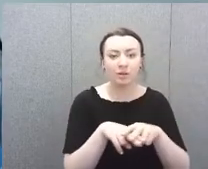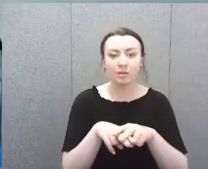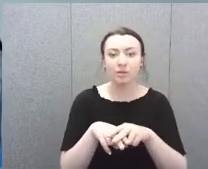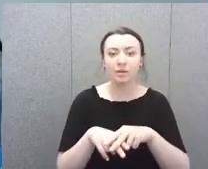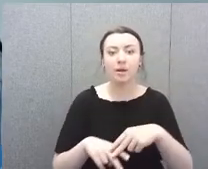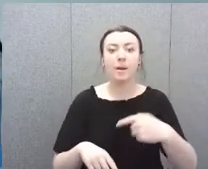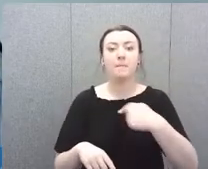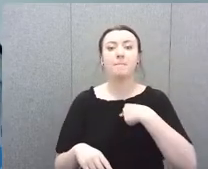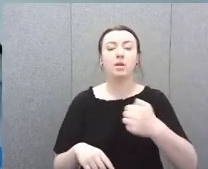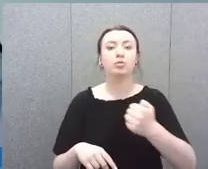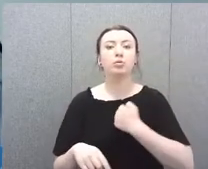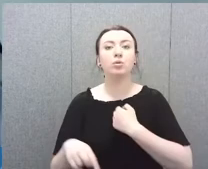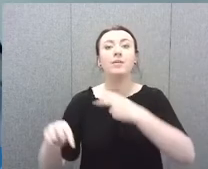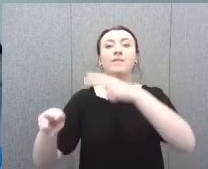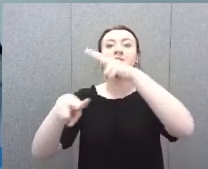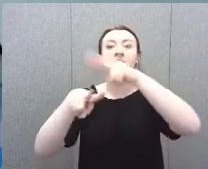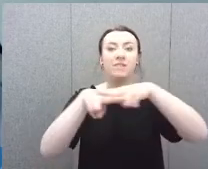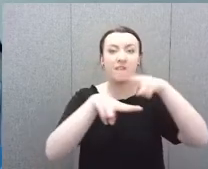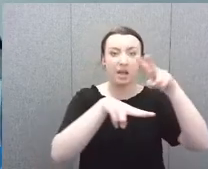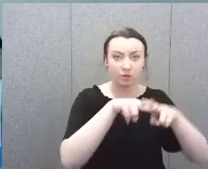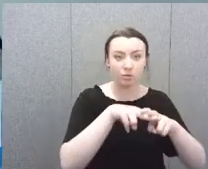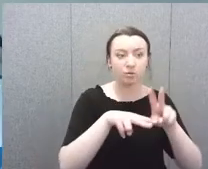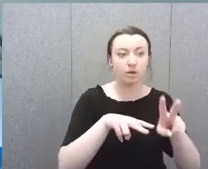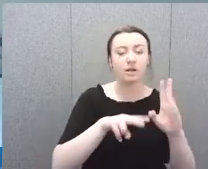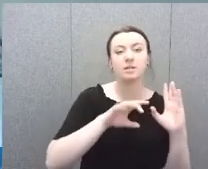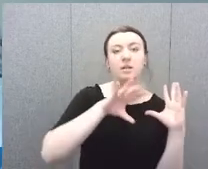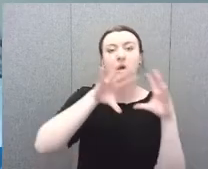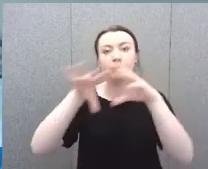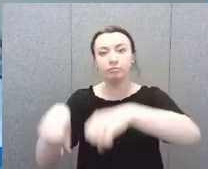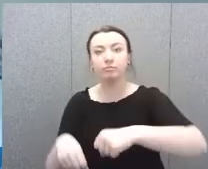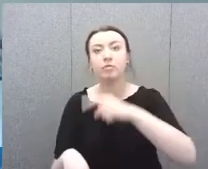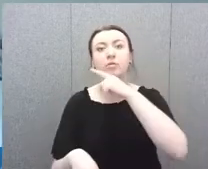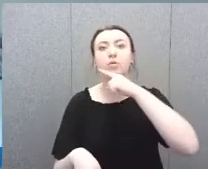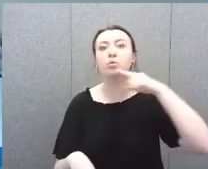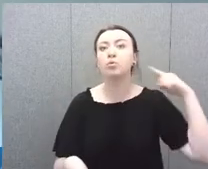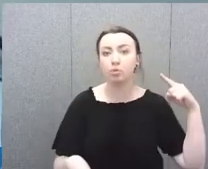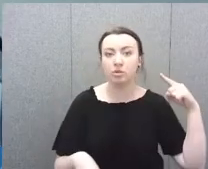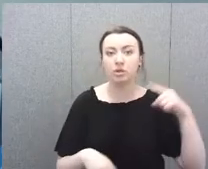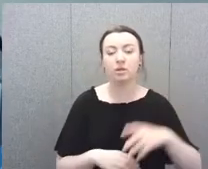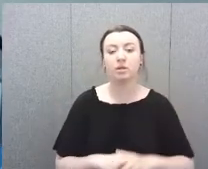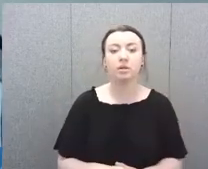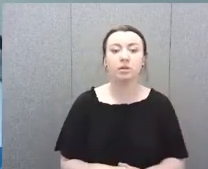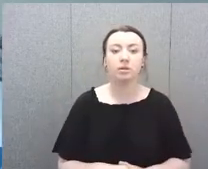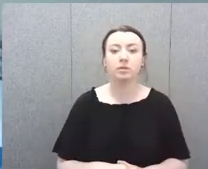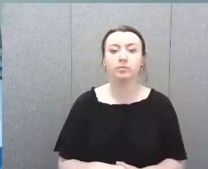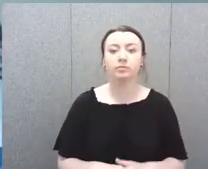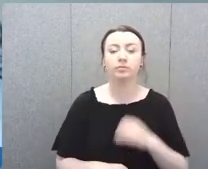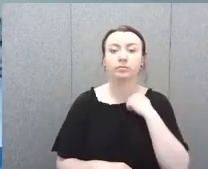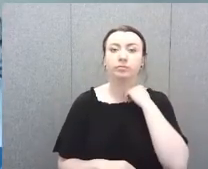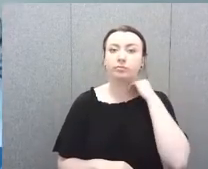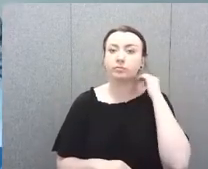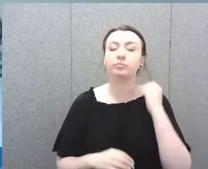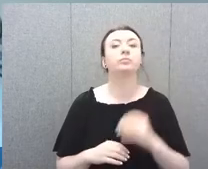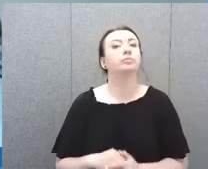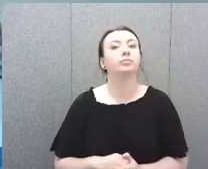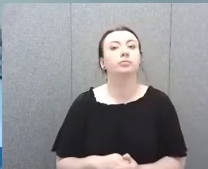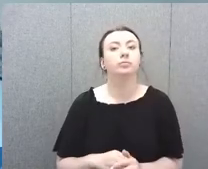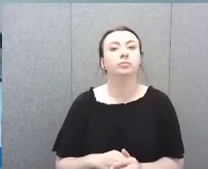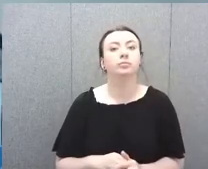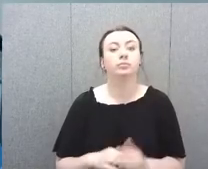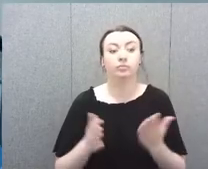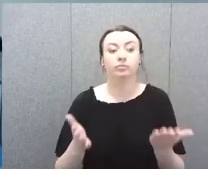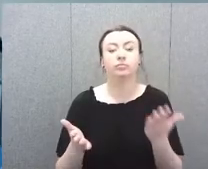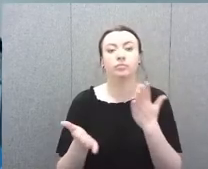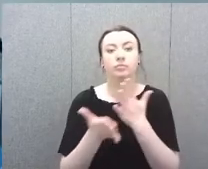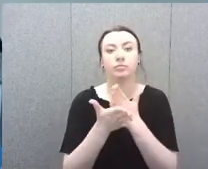территориальных конфликтов. У нас просто, да, территория, которая принадлежит Российской Федерации, а в